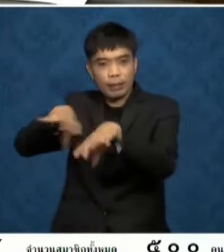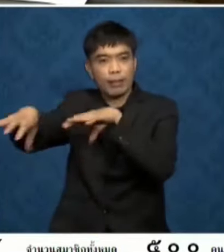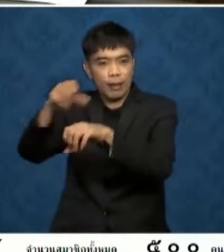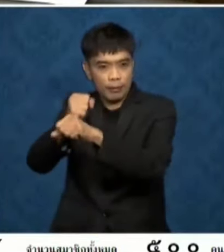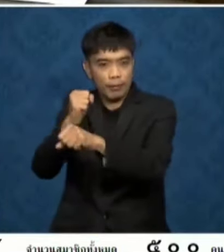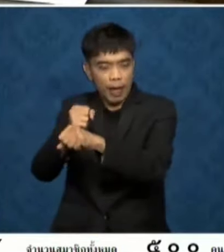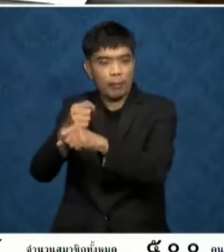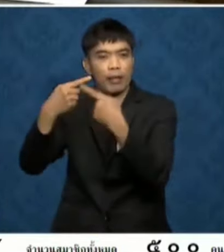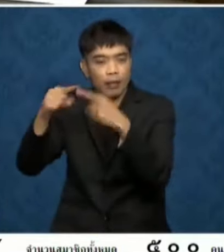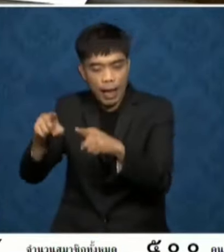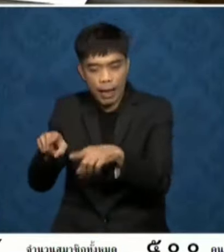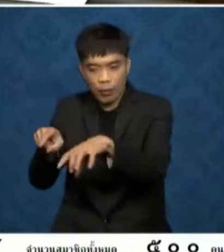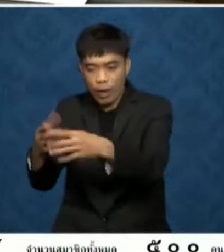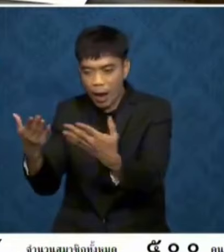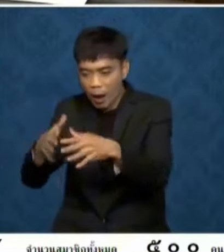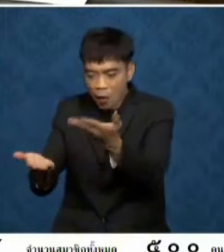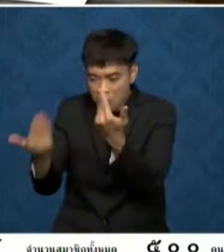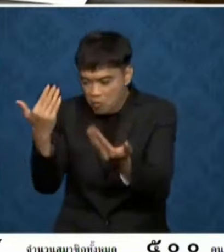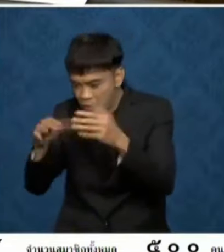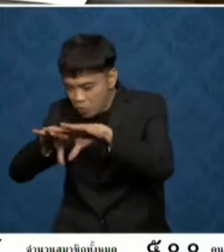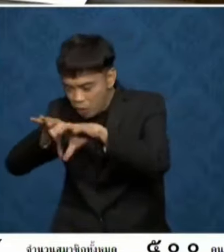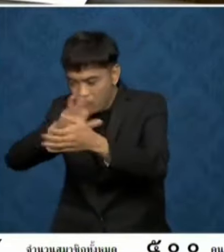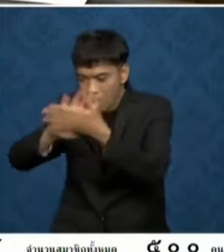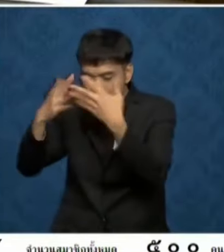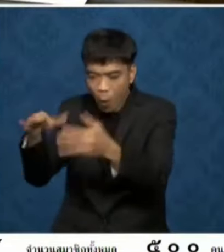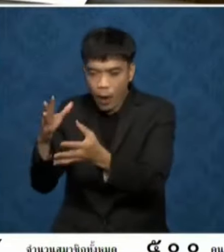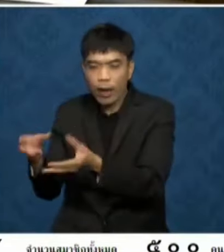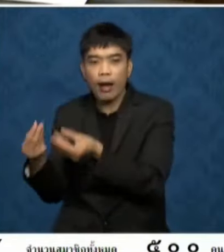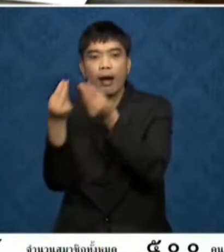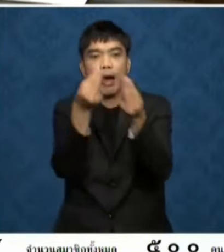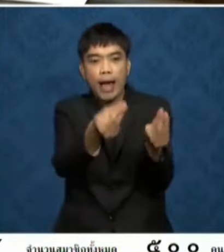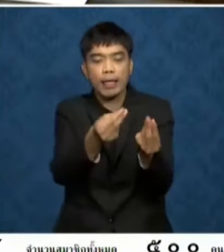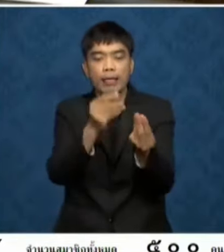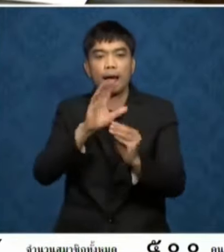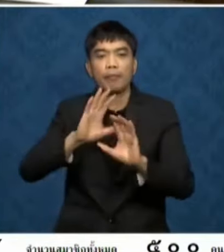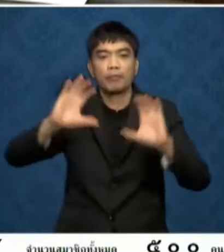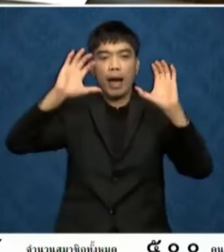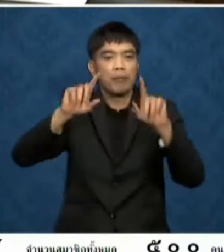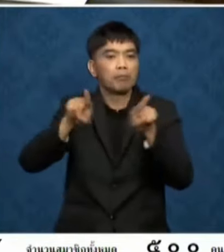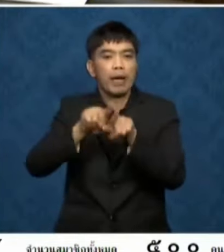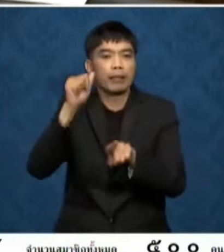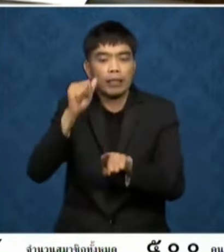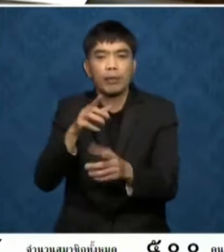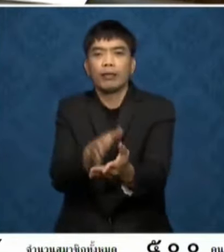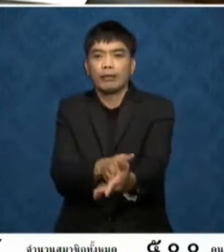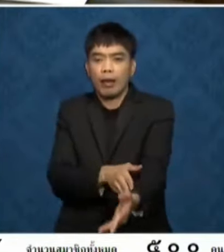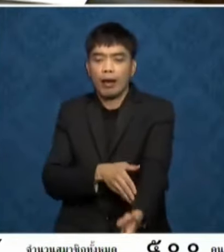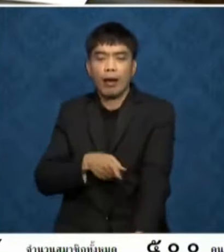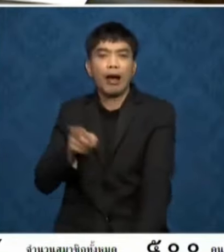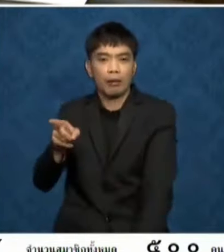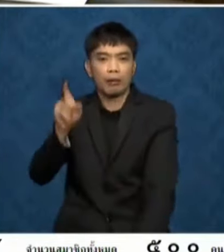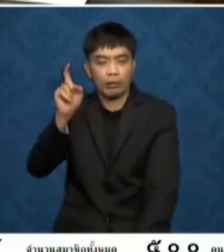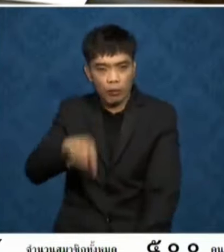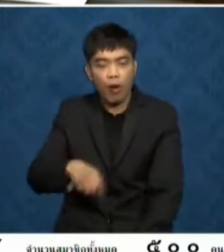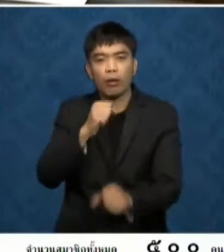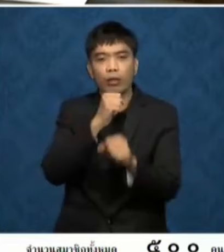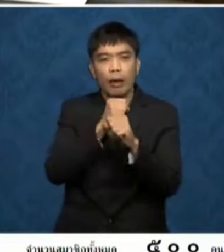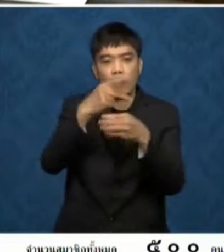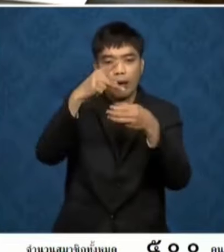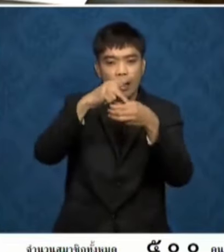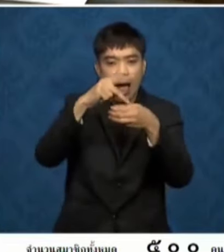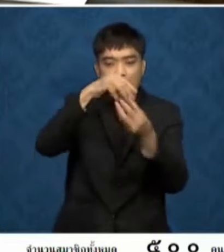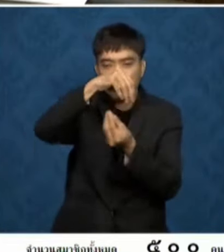อบพื้นที่มันล่าช้ามากค่ะกระทบต่อการผลิตก๊าซแล้วทำให้ขาดก๊าซเกิดการขาดแคลนจึงต้องนำเข้าก๊า